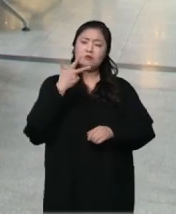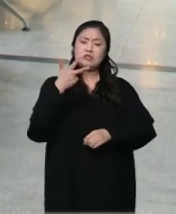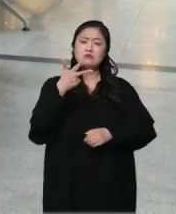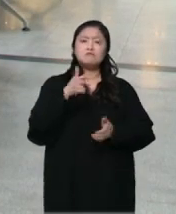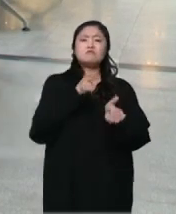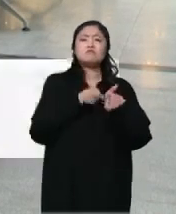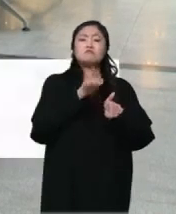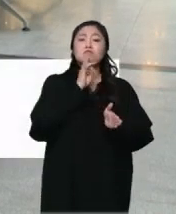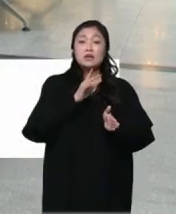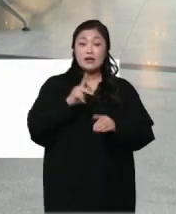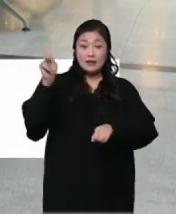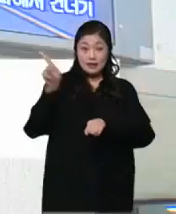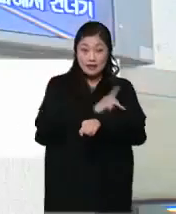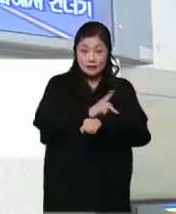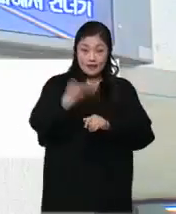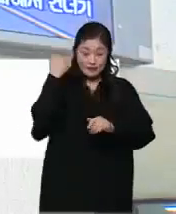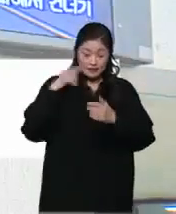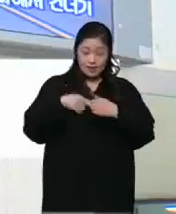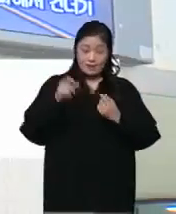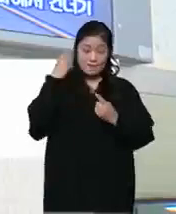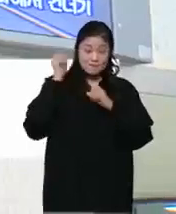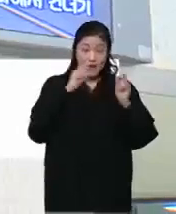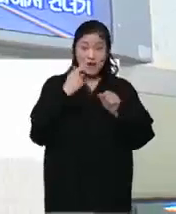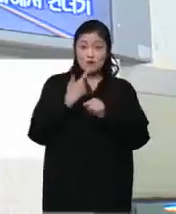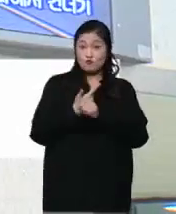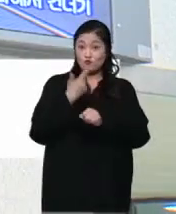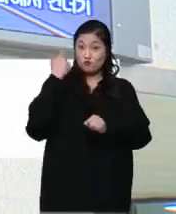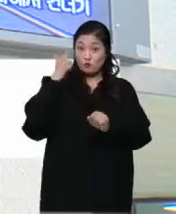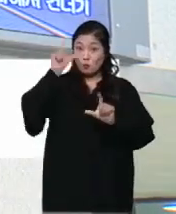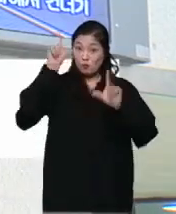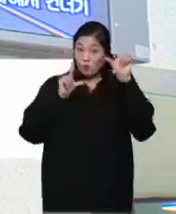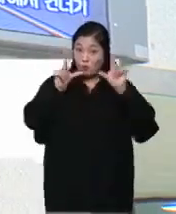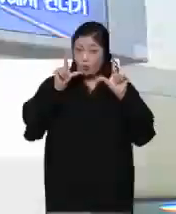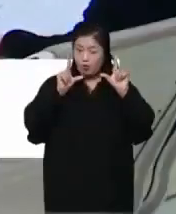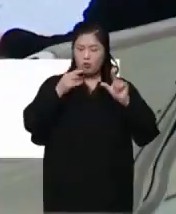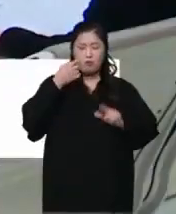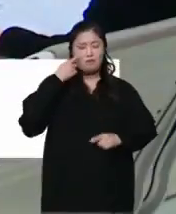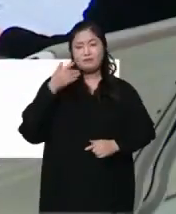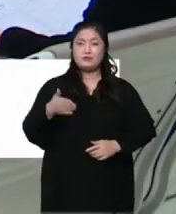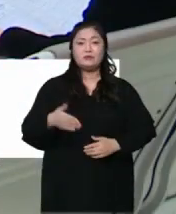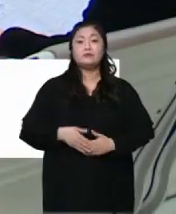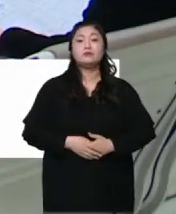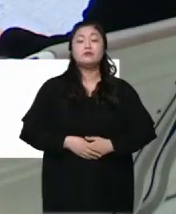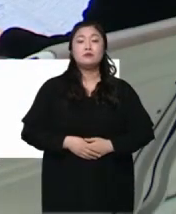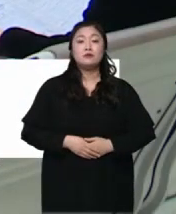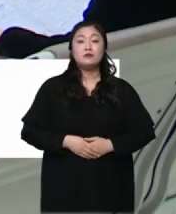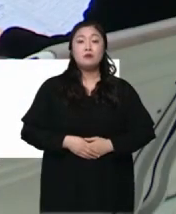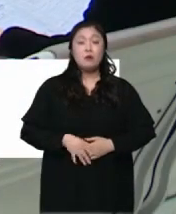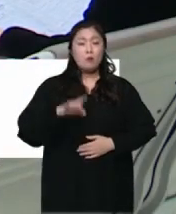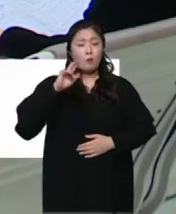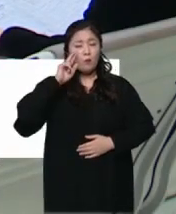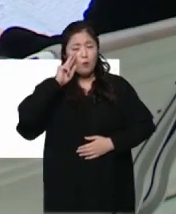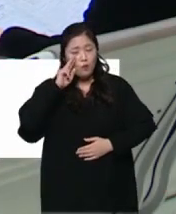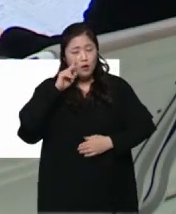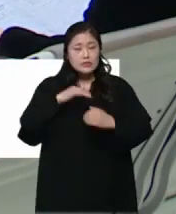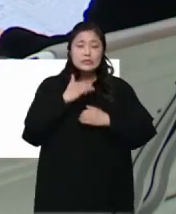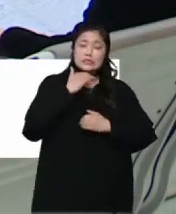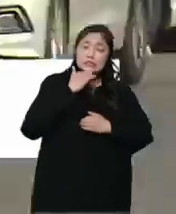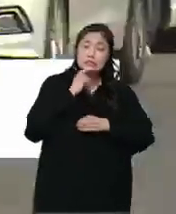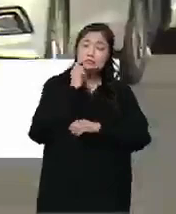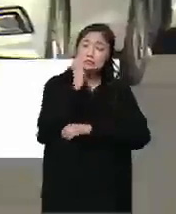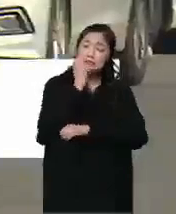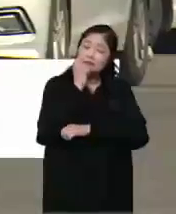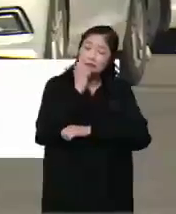7편뿐. KTX가 다니며 활기를 띠던 6년 전 광주역의 모습은 온데간데 없습니다. 혹시나 하는 마음에